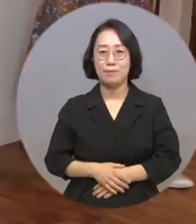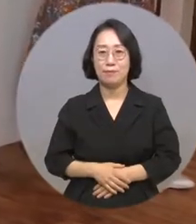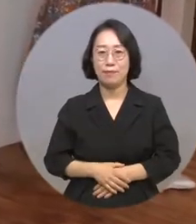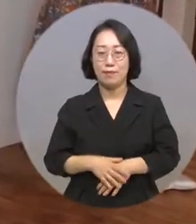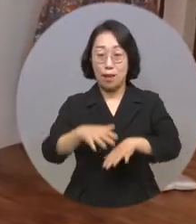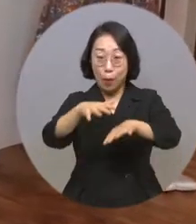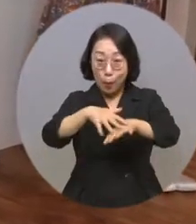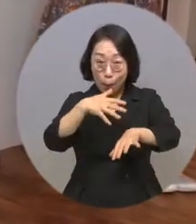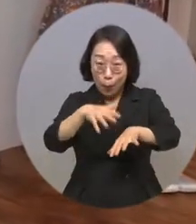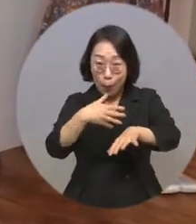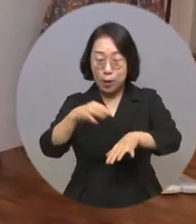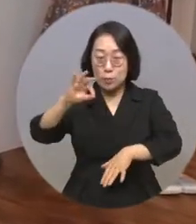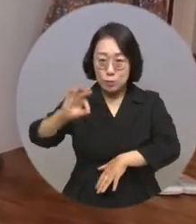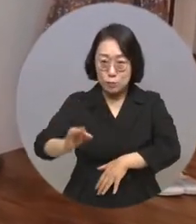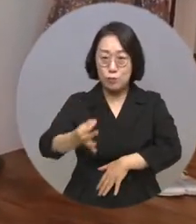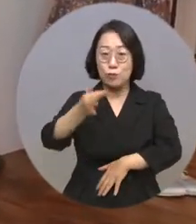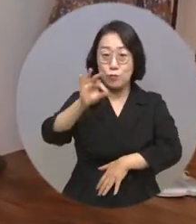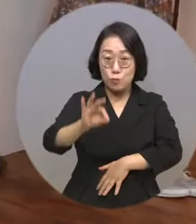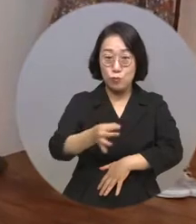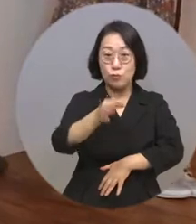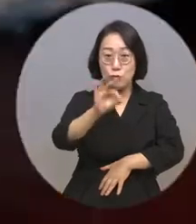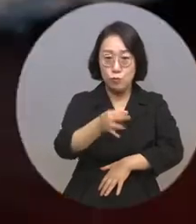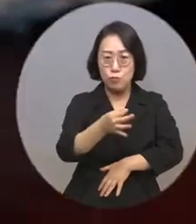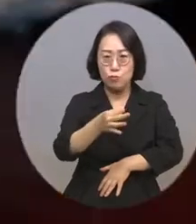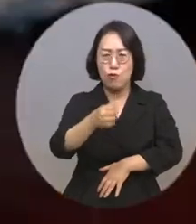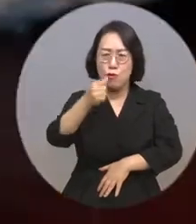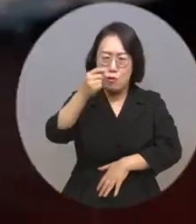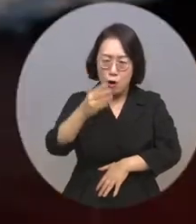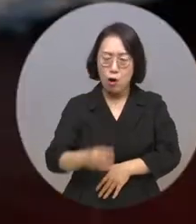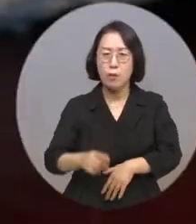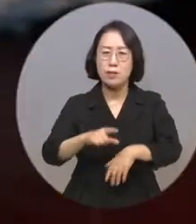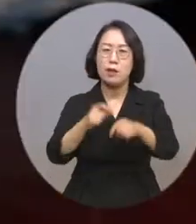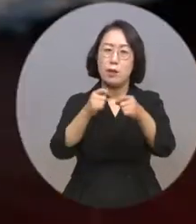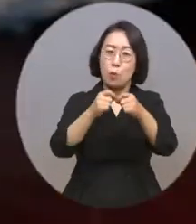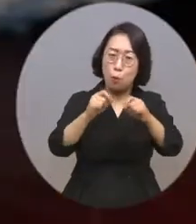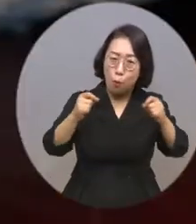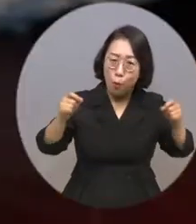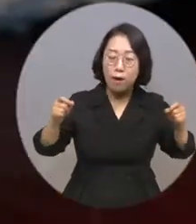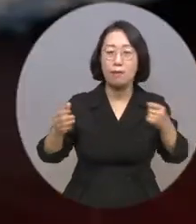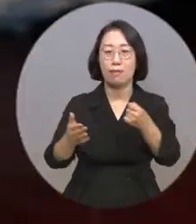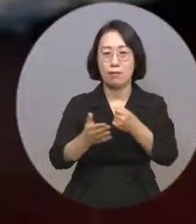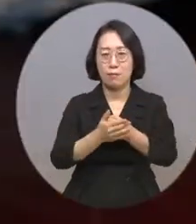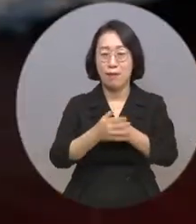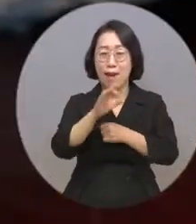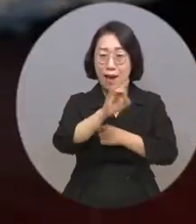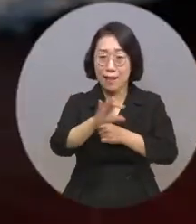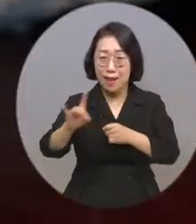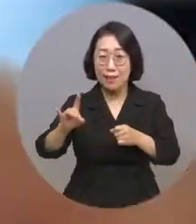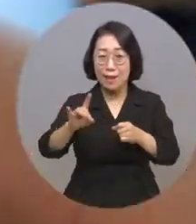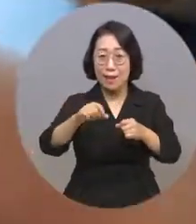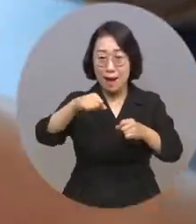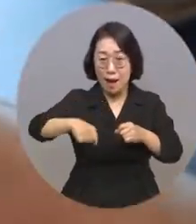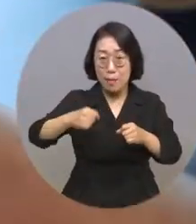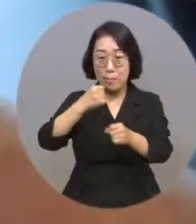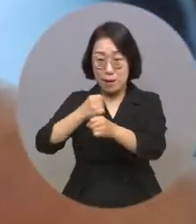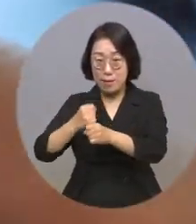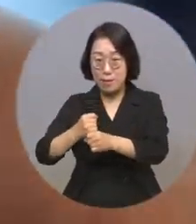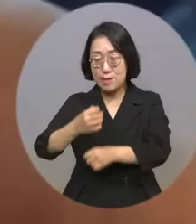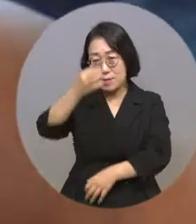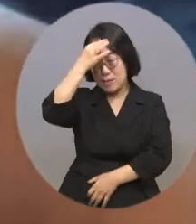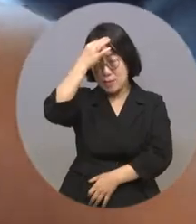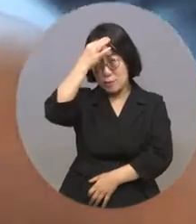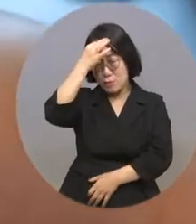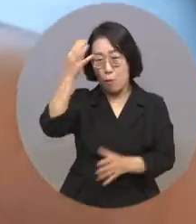원단의 자수와 바느질 작업을 수십 번 반복해야 하는 일이지만 가방 하나하나마다 장인의